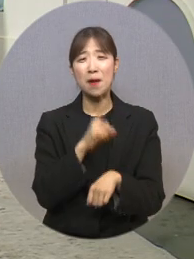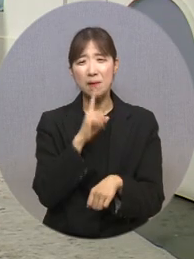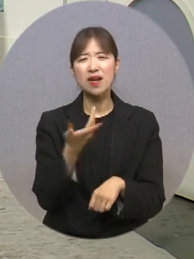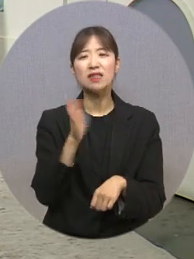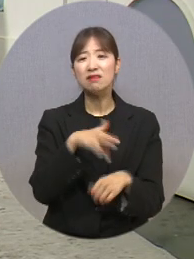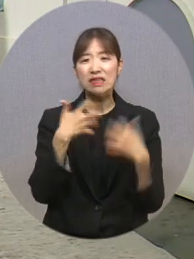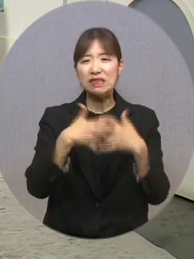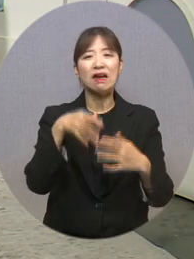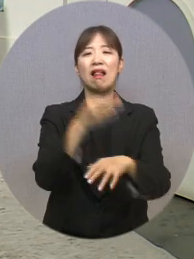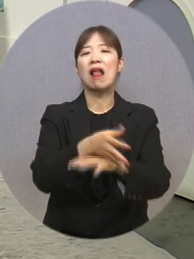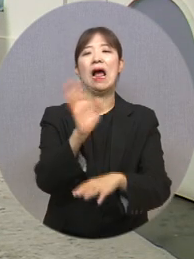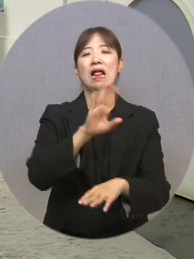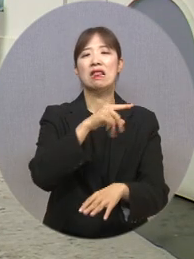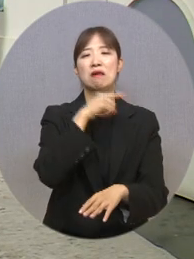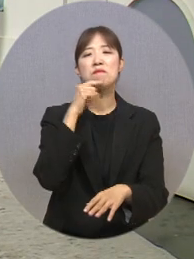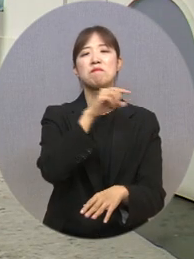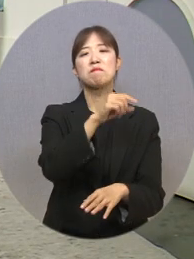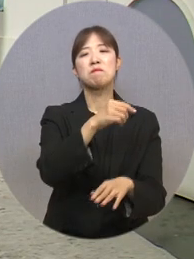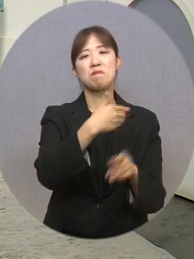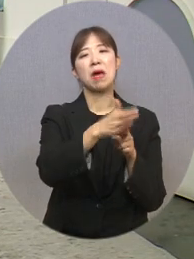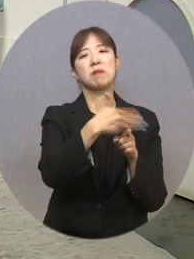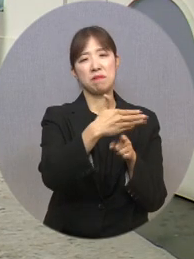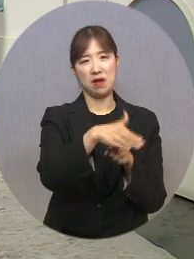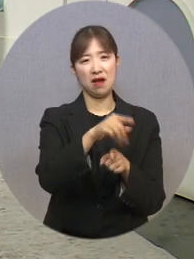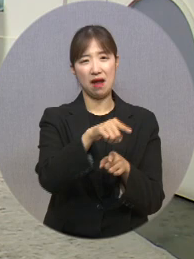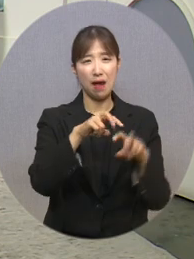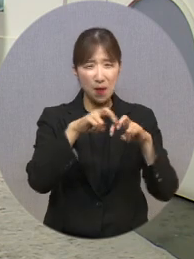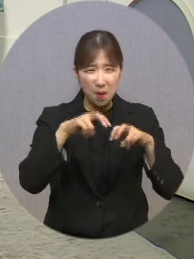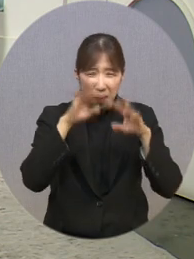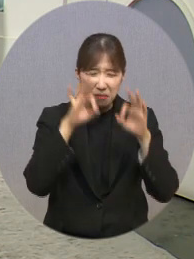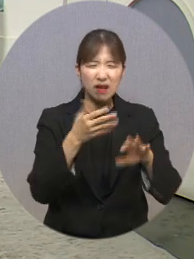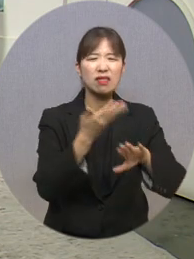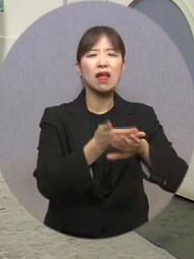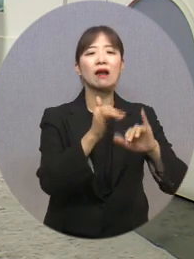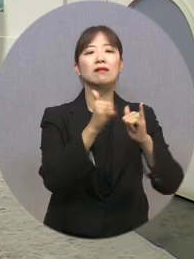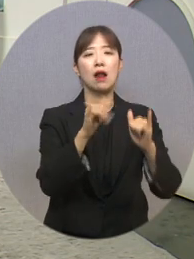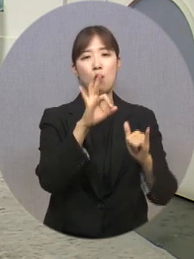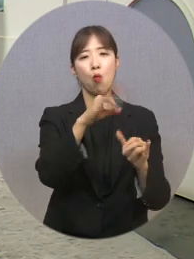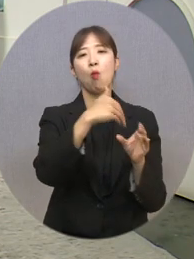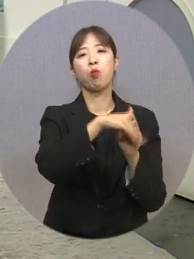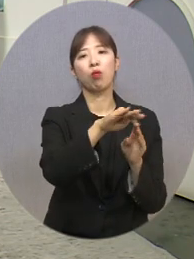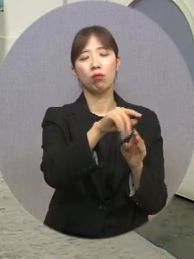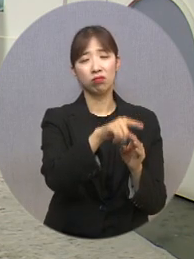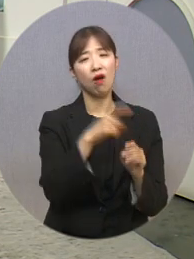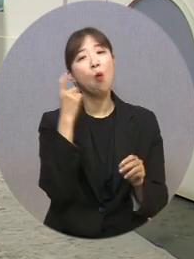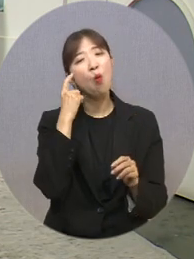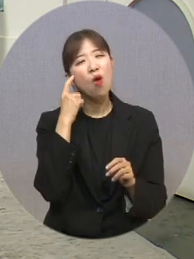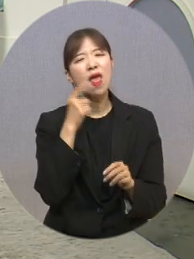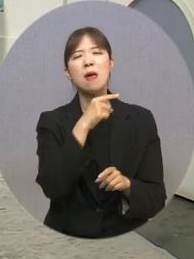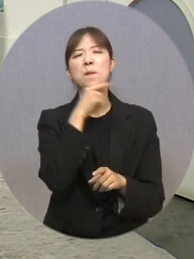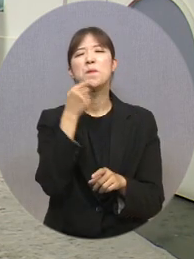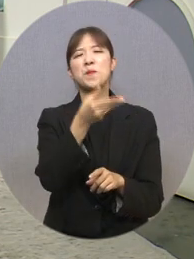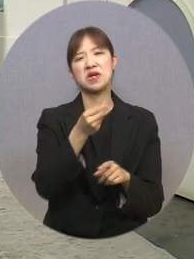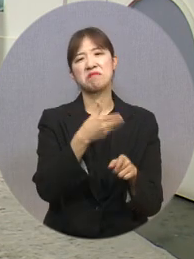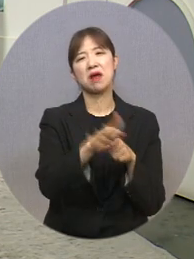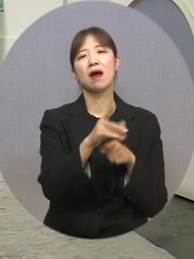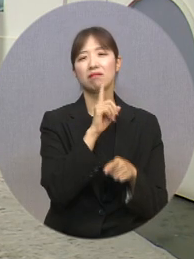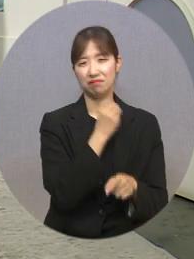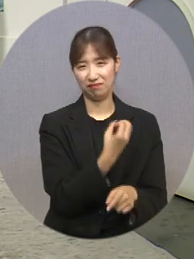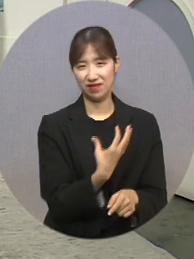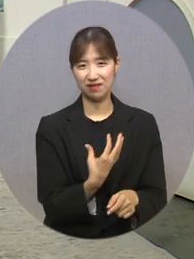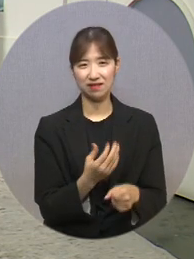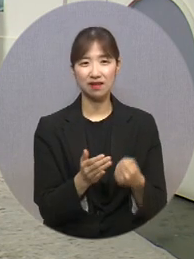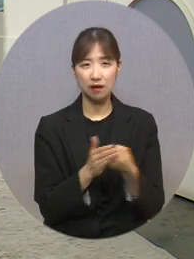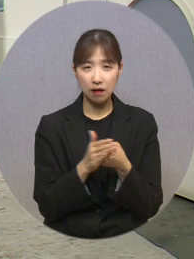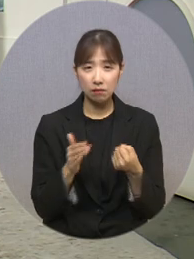빚 갚는 데 썼거든요. 네. 1억 원을 그 계좌를 뒤져보니까는 뭐 딴 사람한테 이렇게 돈이 갔길래 물어봤더니 사실은 빚을 갚았다 이렇게 됩니다. 그런